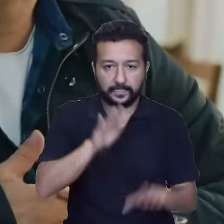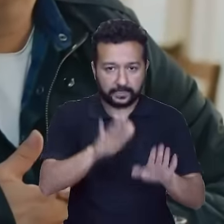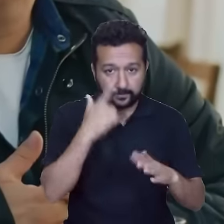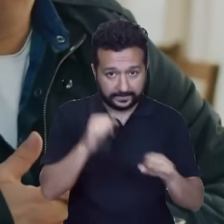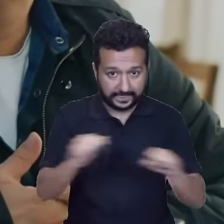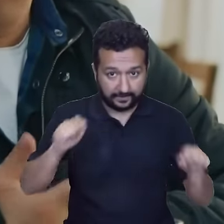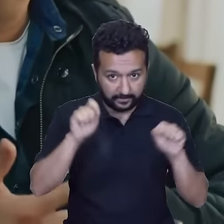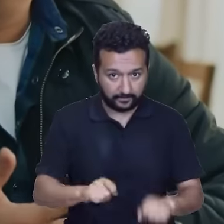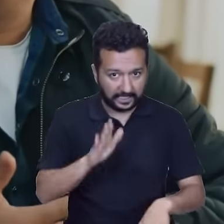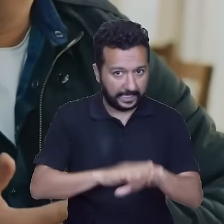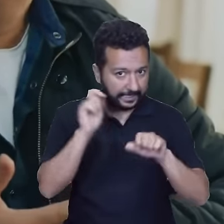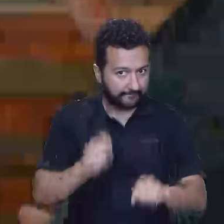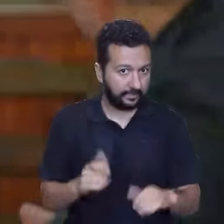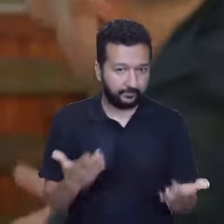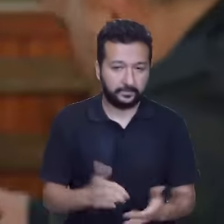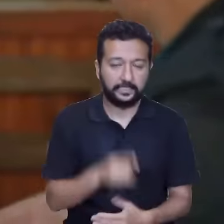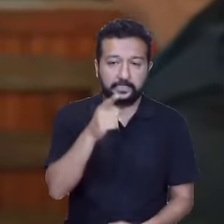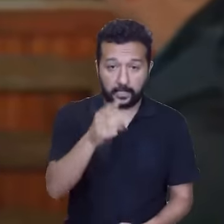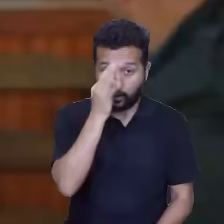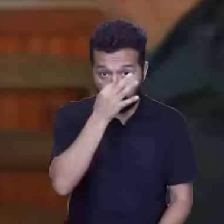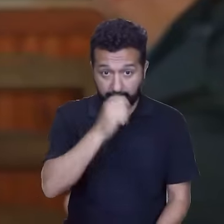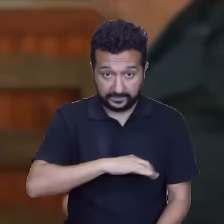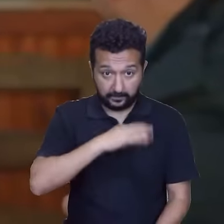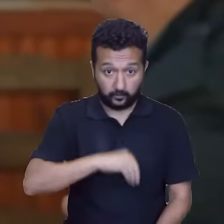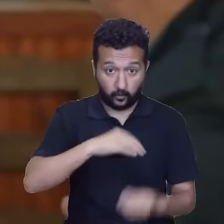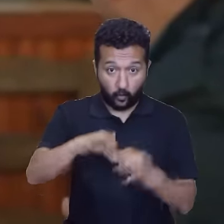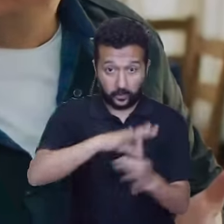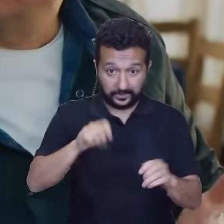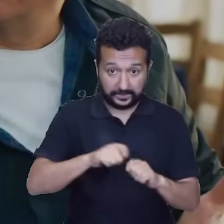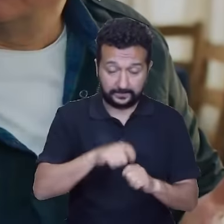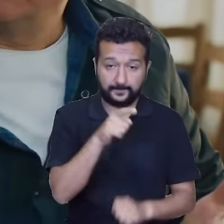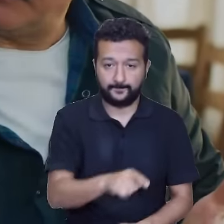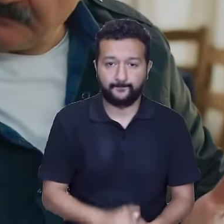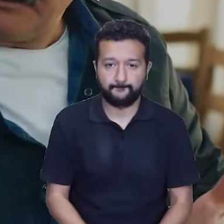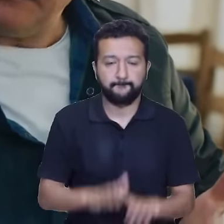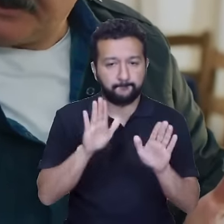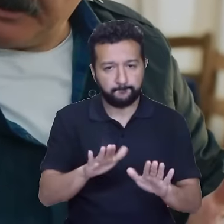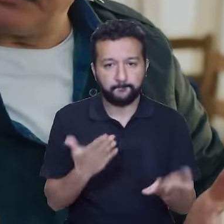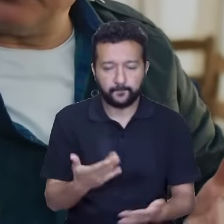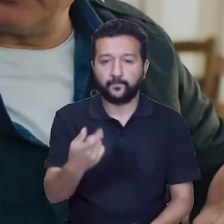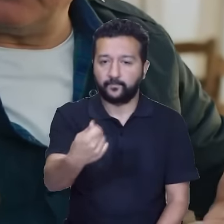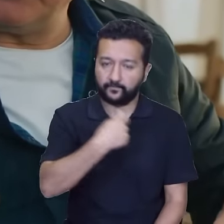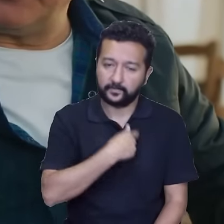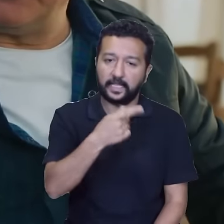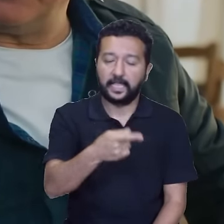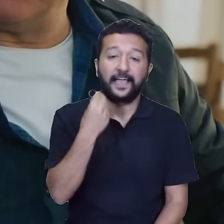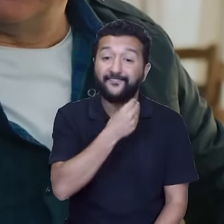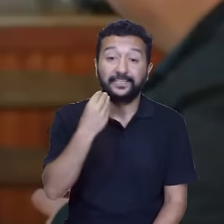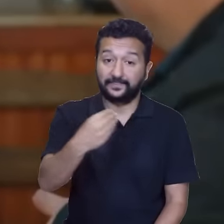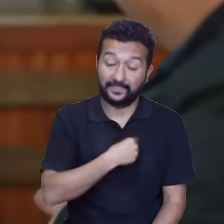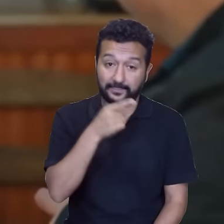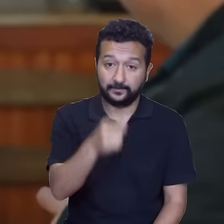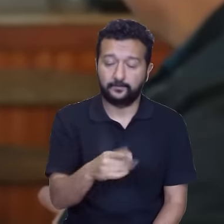tamam, zarar mı edelim ya? Ne yapalım yani? Sen kolay mı sanıyorsun bu organizasyon işlerini ya? Tamam, ver biraz. Avans ver de